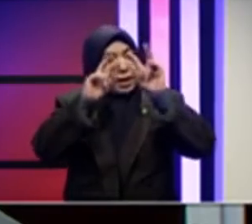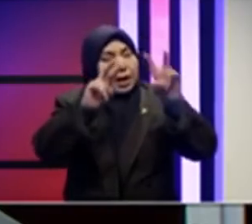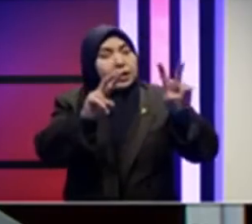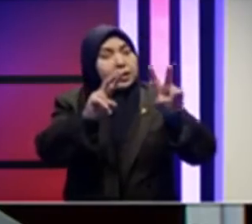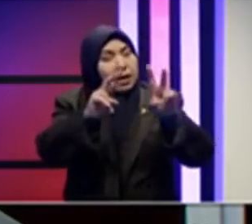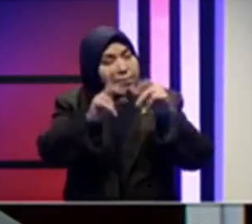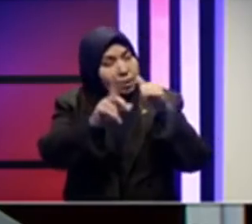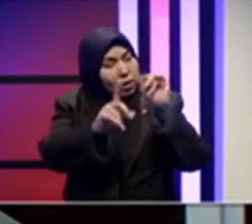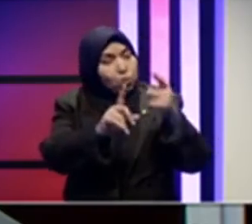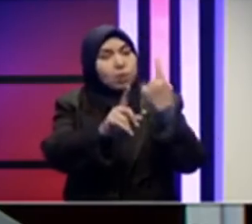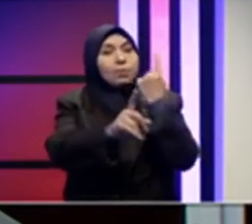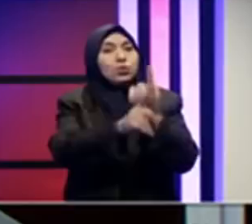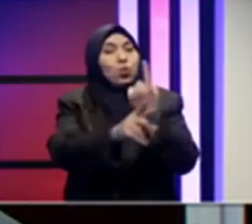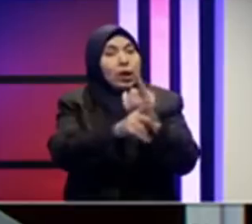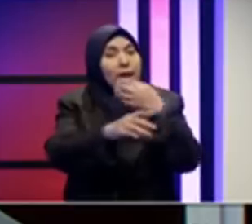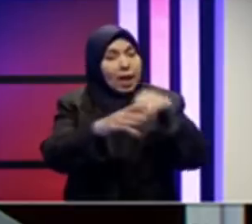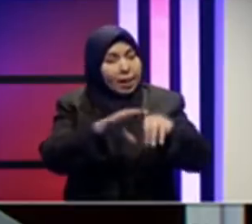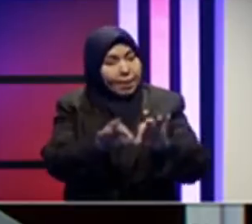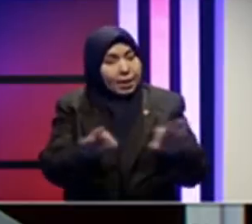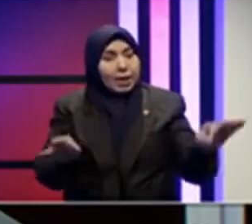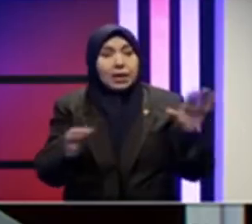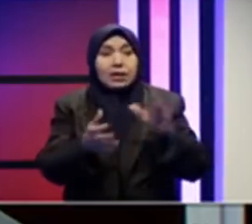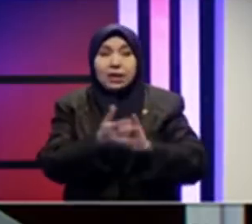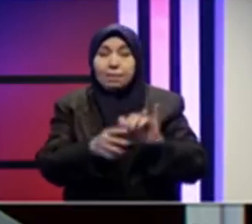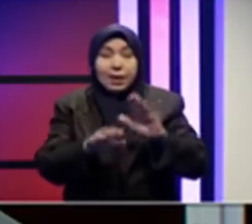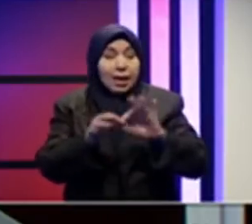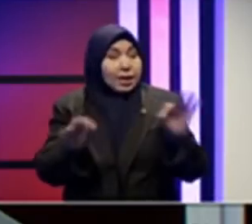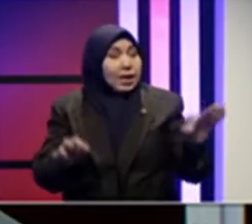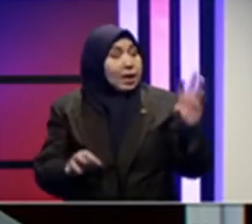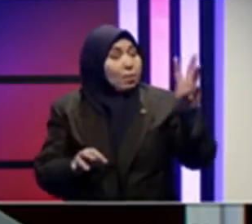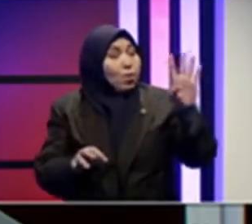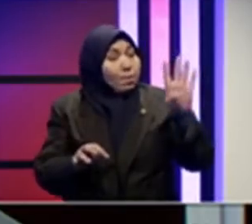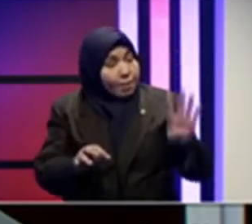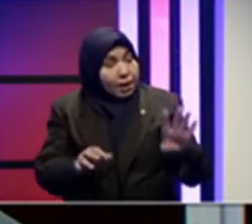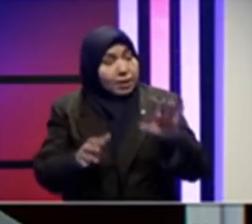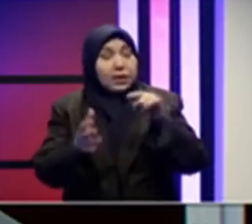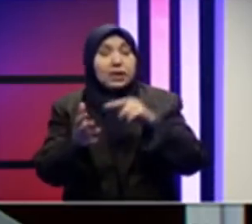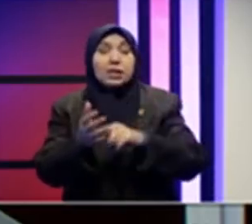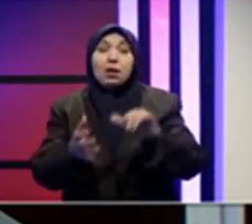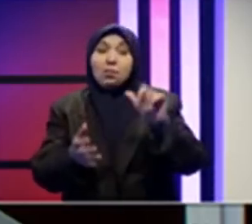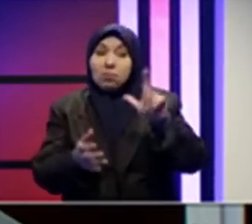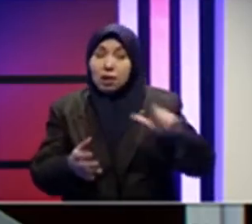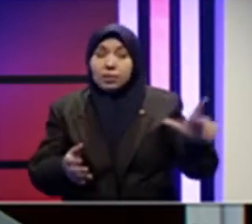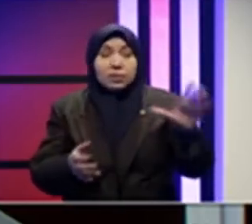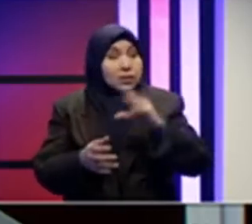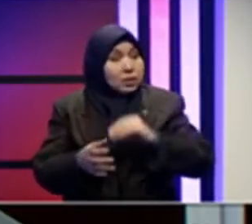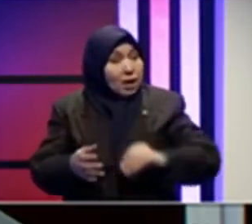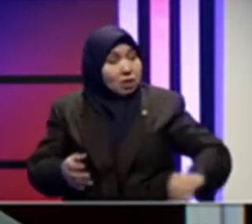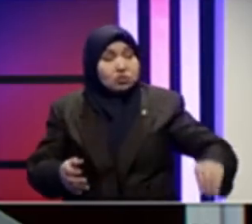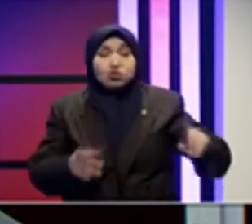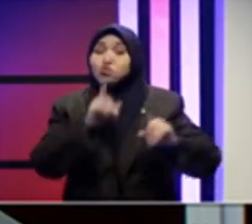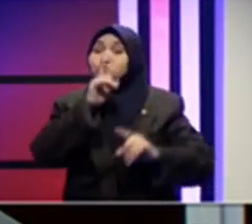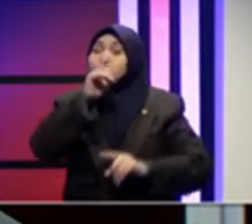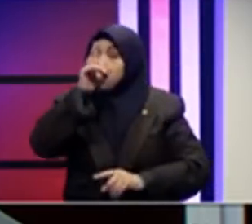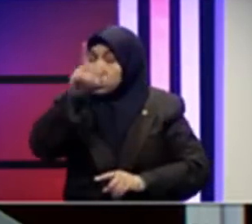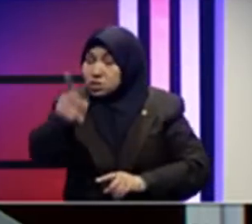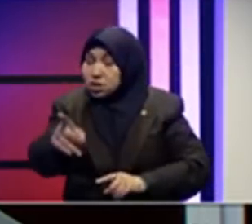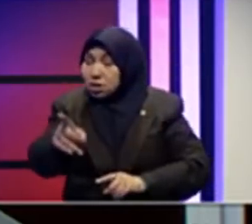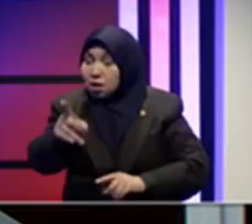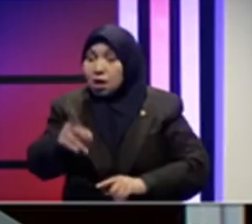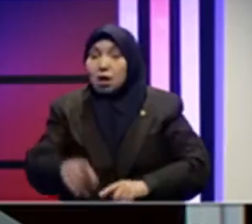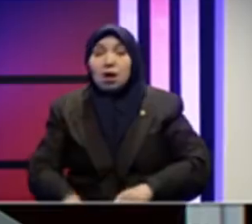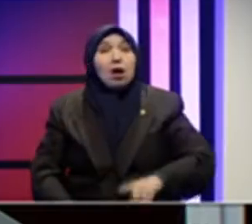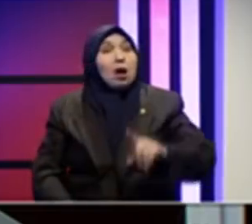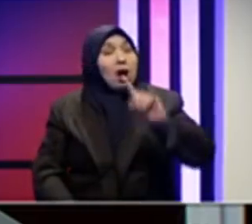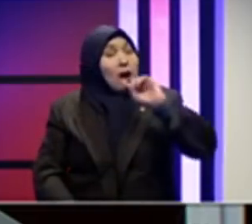ini, sesungguhnya pada ayat 64, innallaha huwa rabbi wa rabbukum fa'budu. Sesungguhnya Tuhan